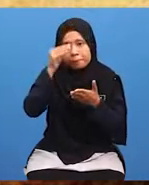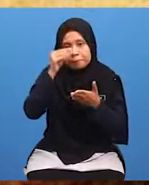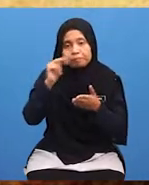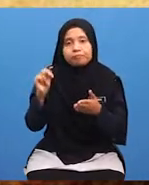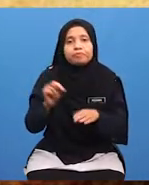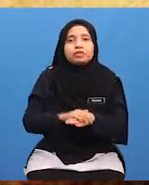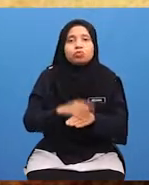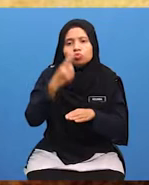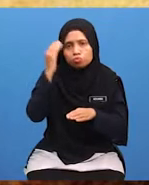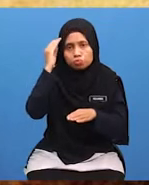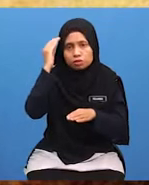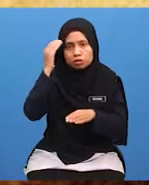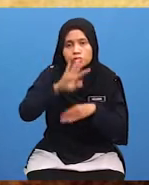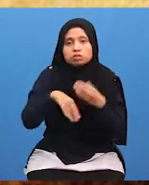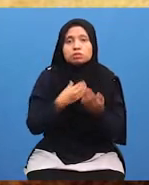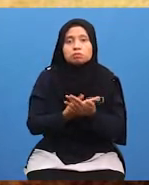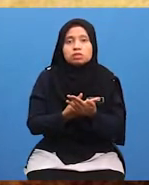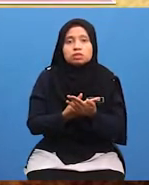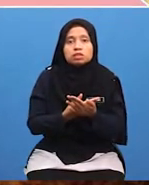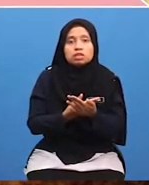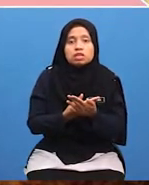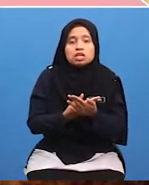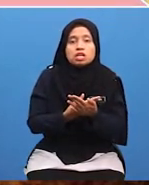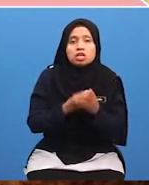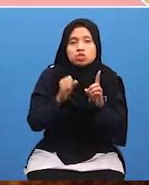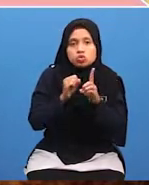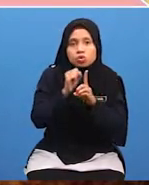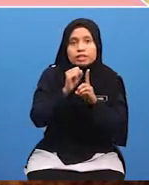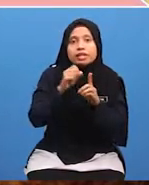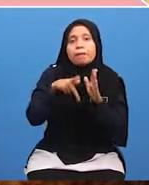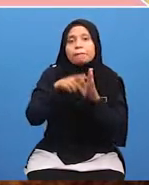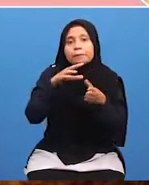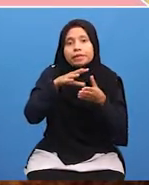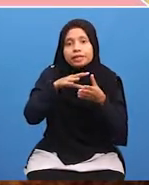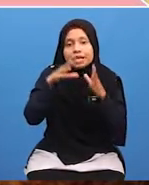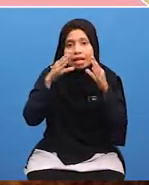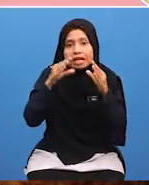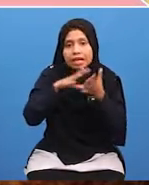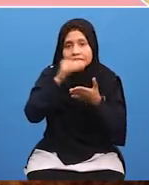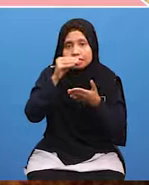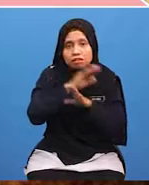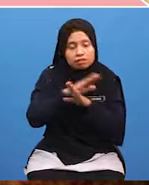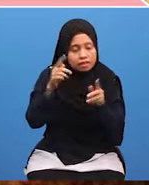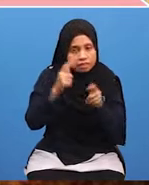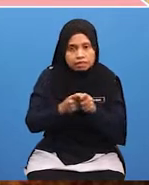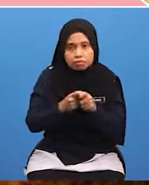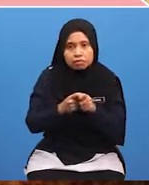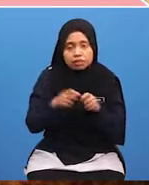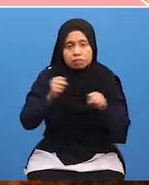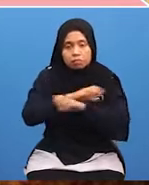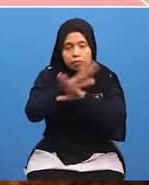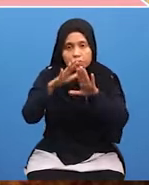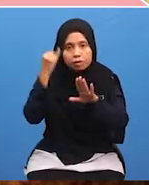Untuk pengetahuan semua pelajar, sukatan pelajaran tidak ditetapkan semasa zaman Bani Umayyah. Perkembangan